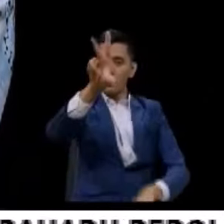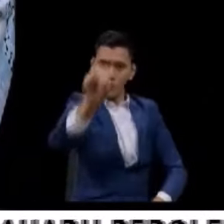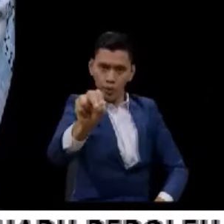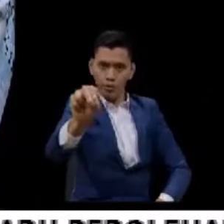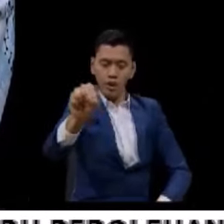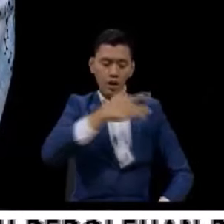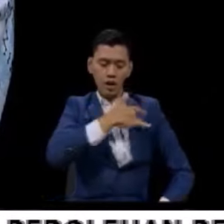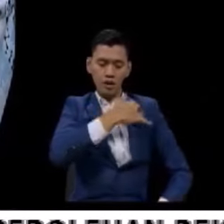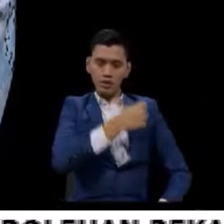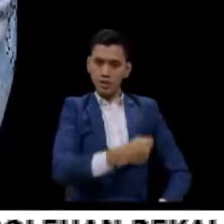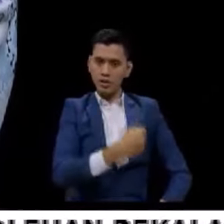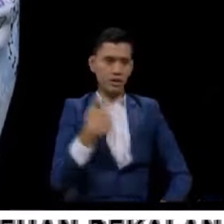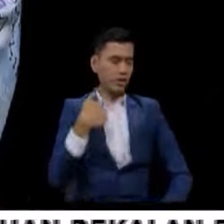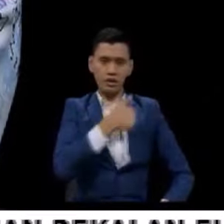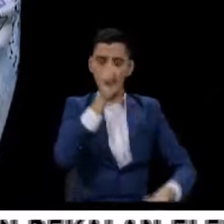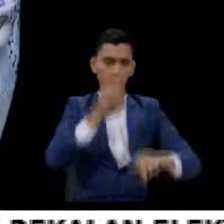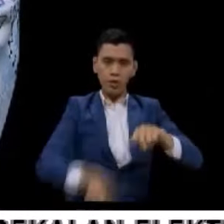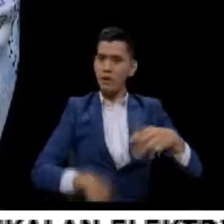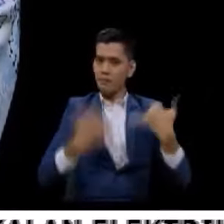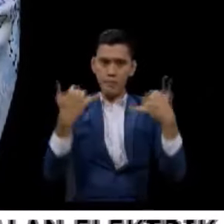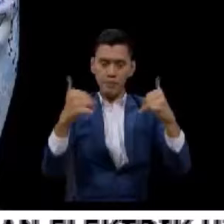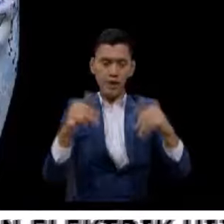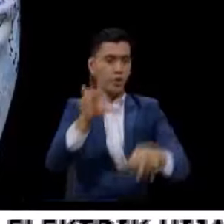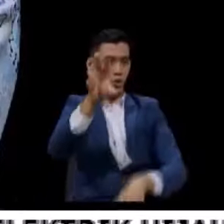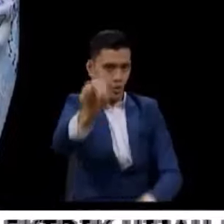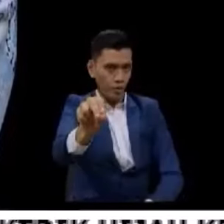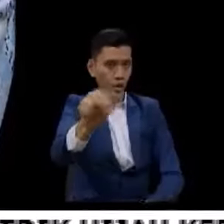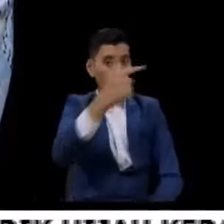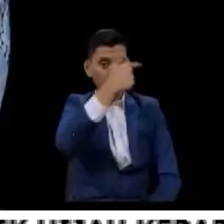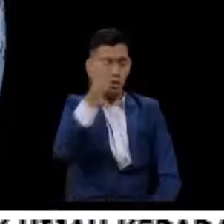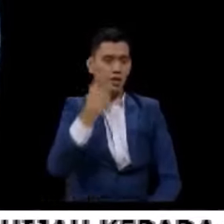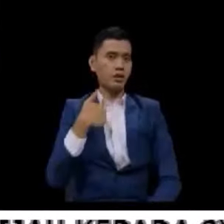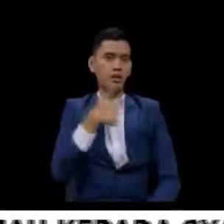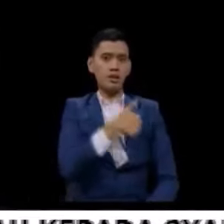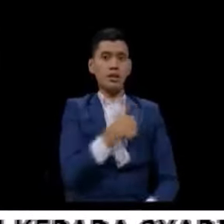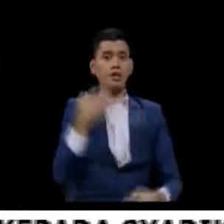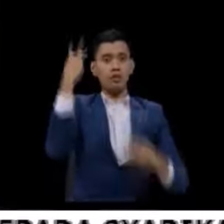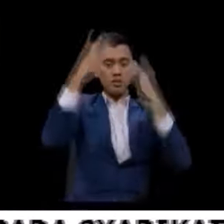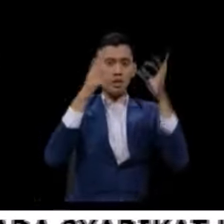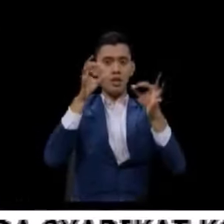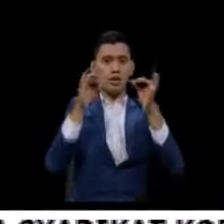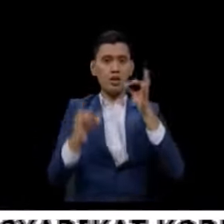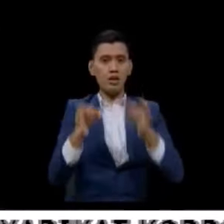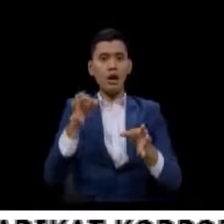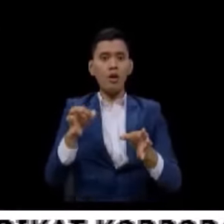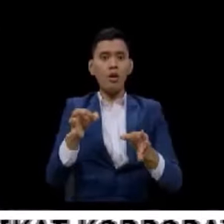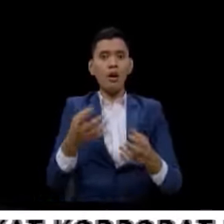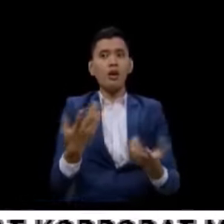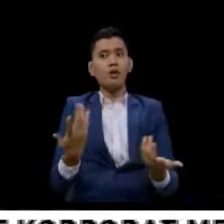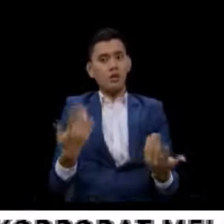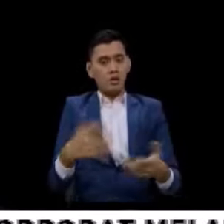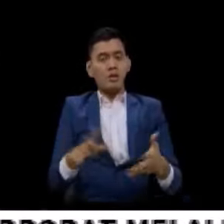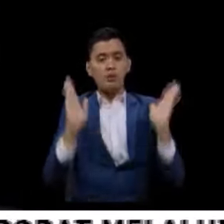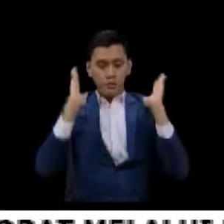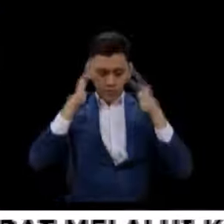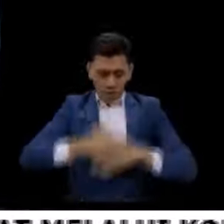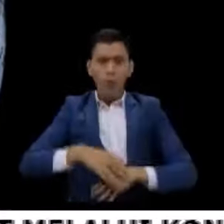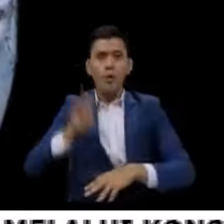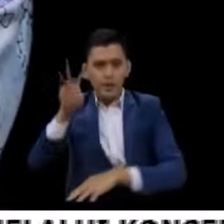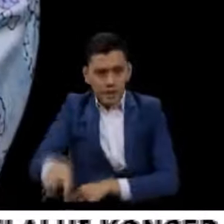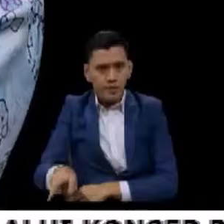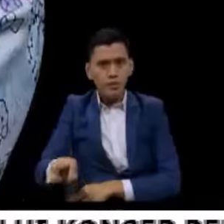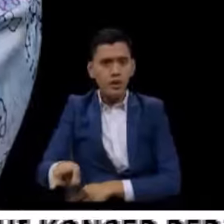benda yang dengan kita duduk karena dia melibatkan anggota besok mobil lihat kau tak sembahyang pun lagi dia yakin semuanya wajib